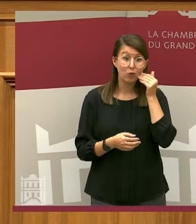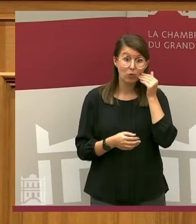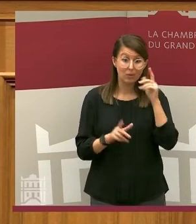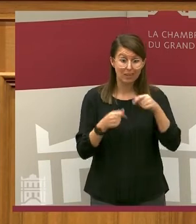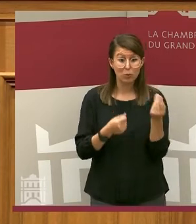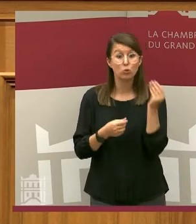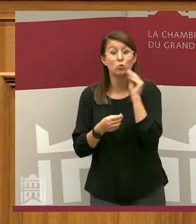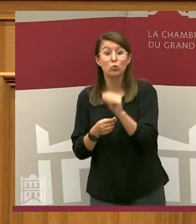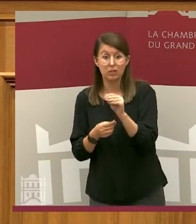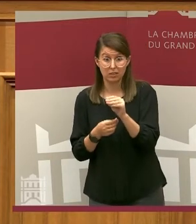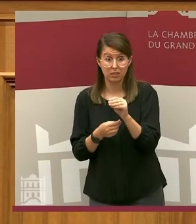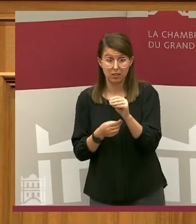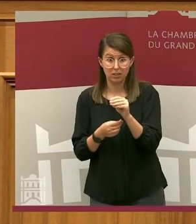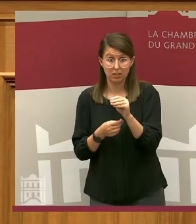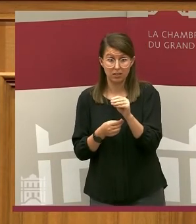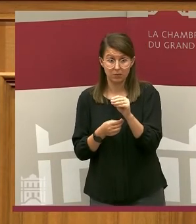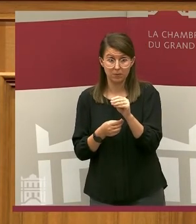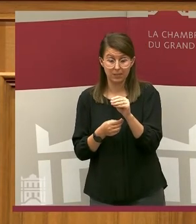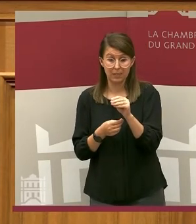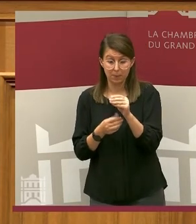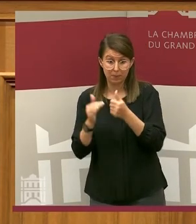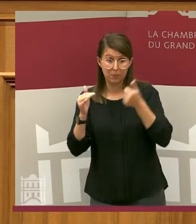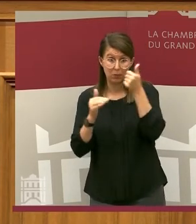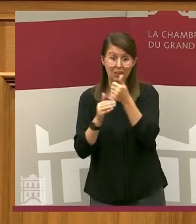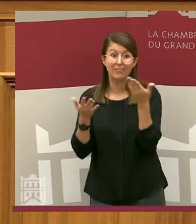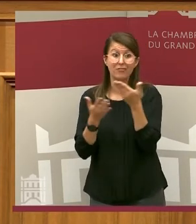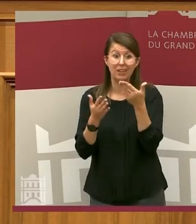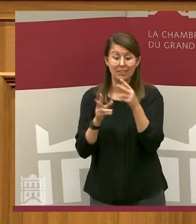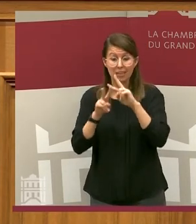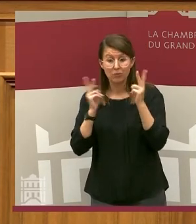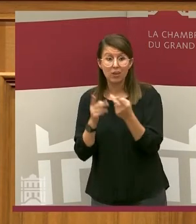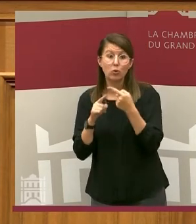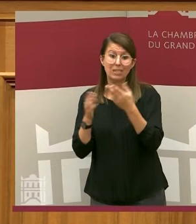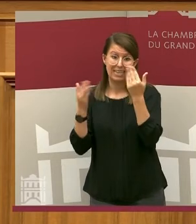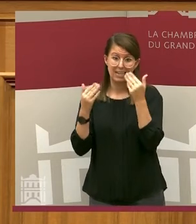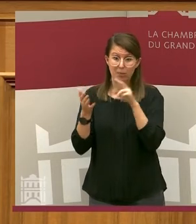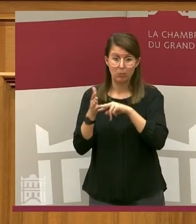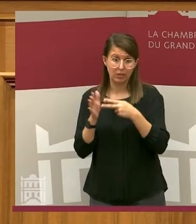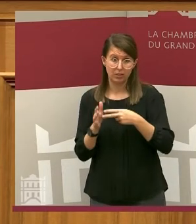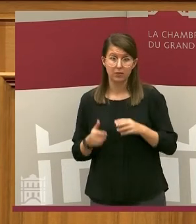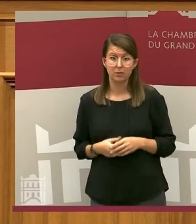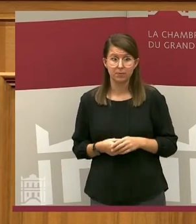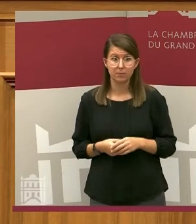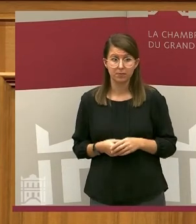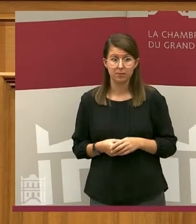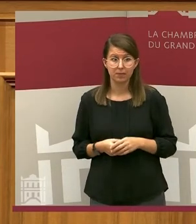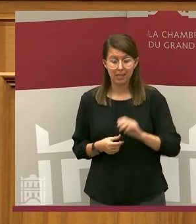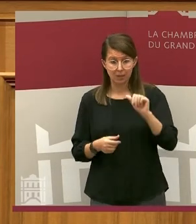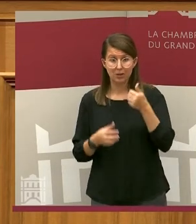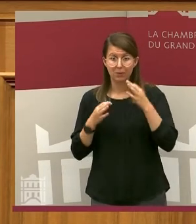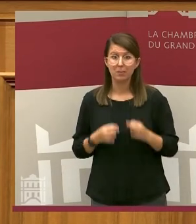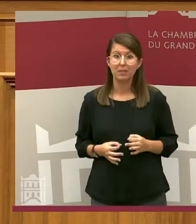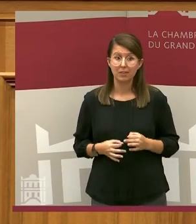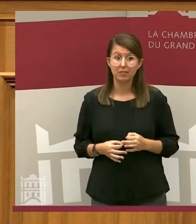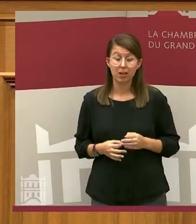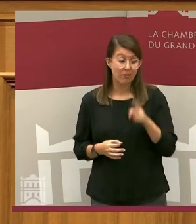Weide. Eine ähnlich große Priorität, und das ist die Umwelt- und Klimapolitik. Wenn der Premier bei seiner Rede gestern noch